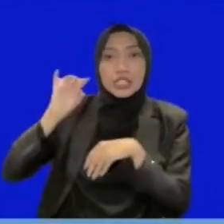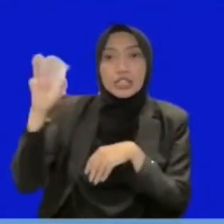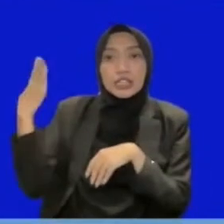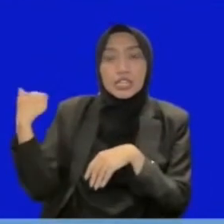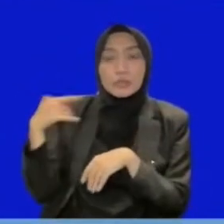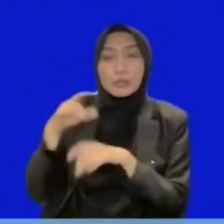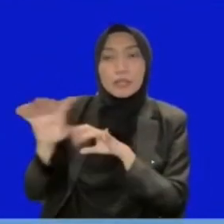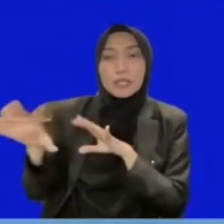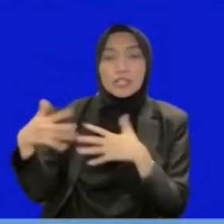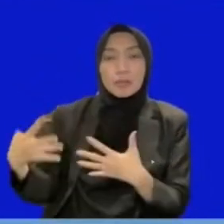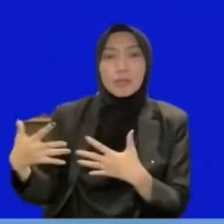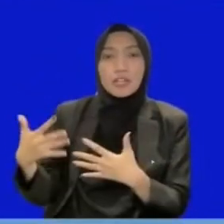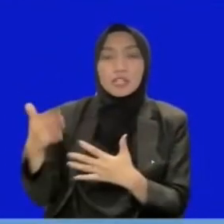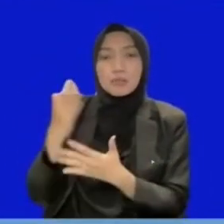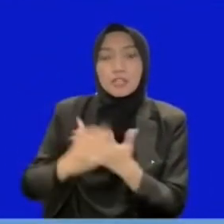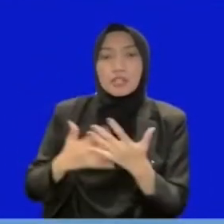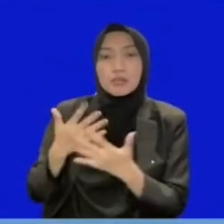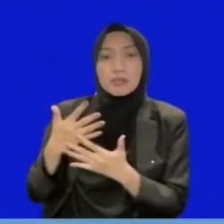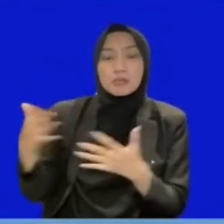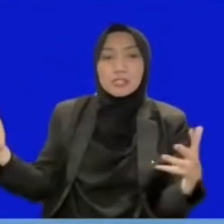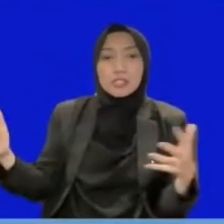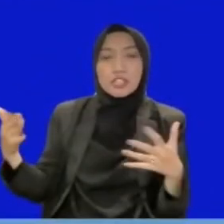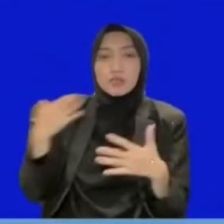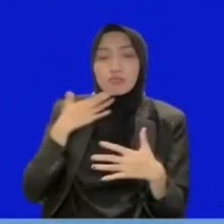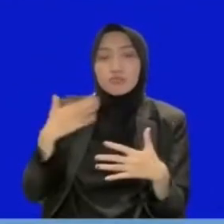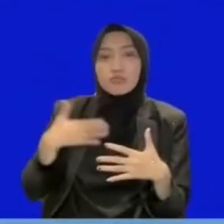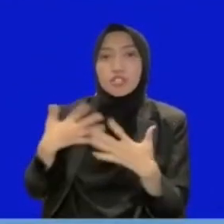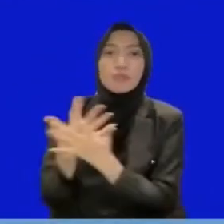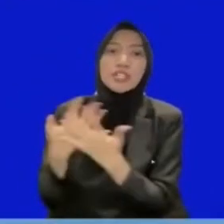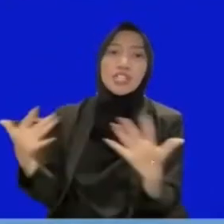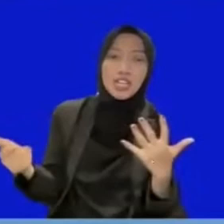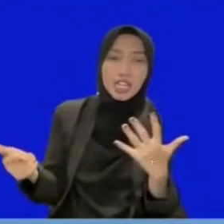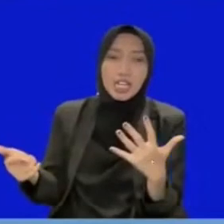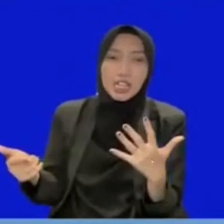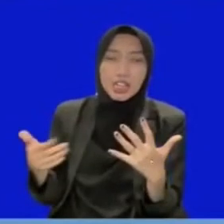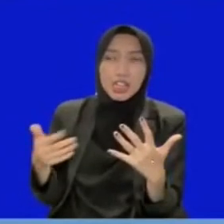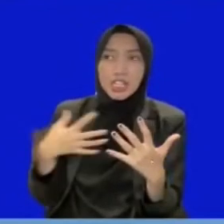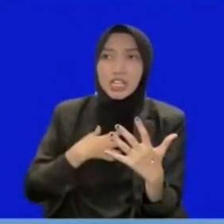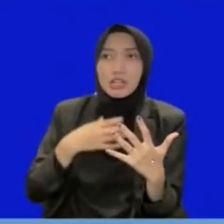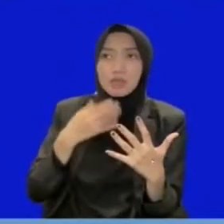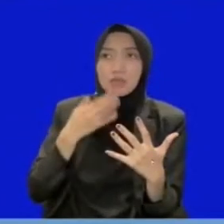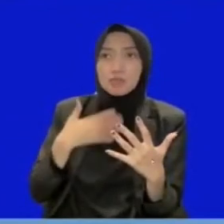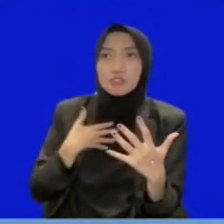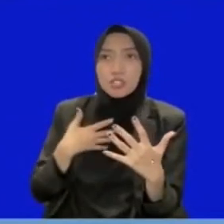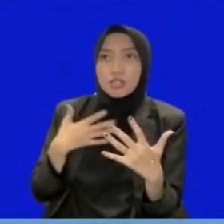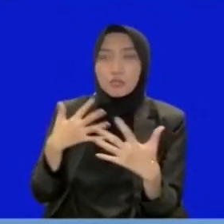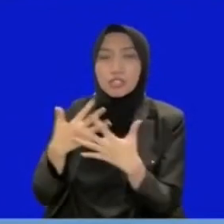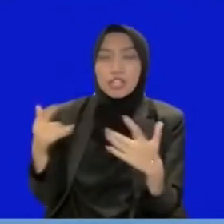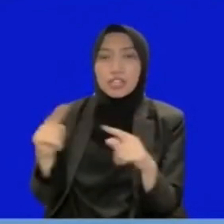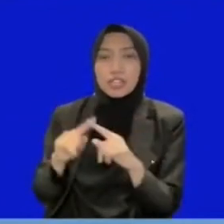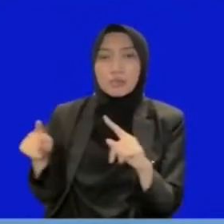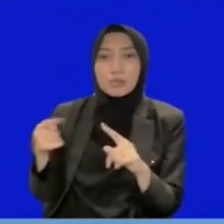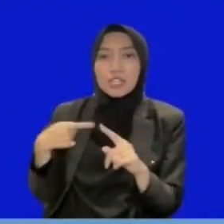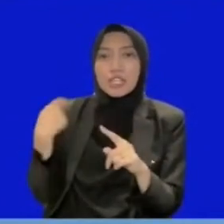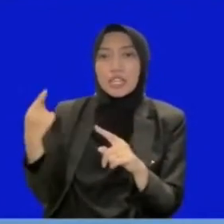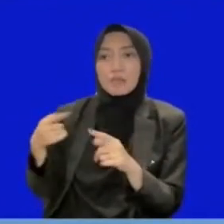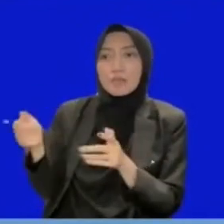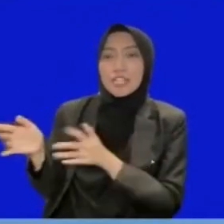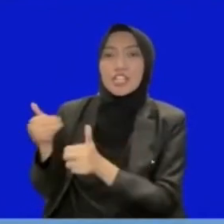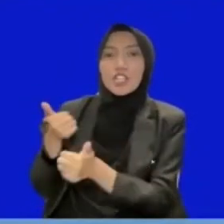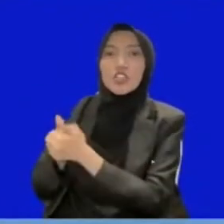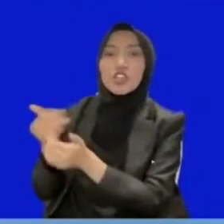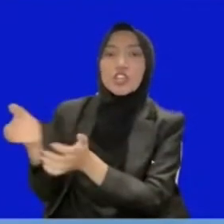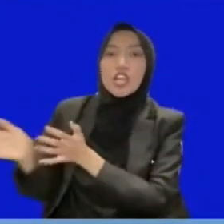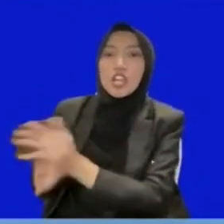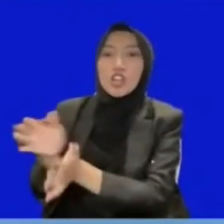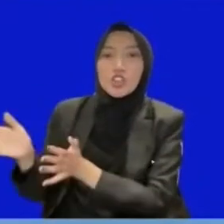ini sebagian besar itu memang hak miliknya masyarakat gitu. Jadi yang memiliki masyarakat, kami ngatur gitu kan,